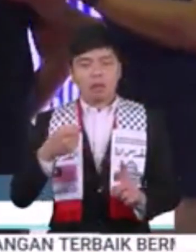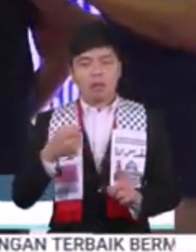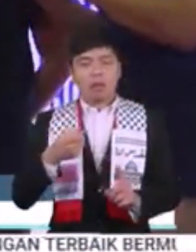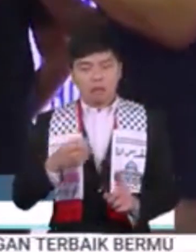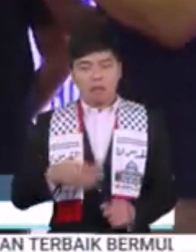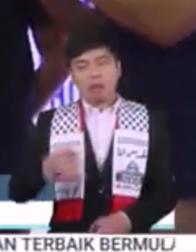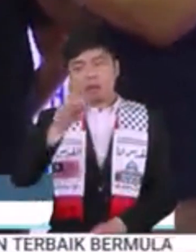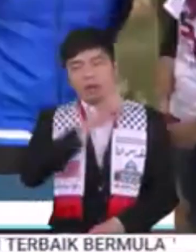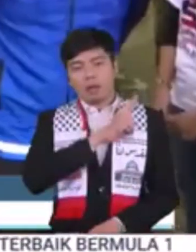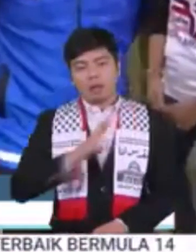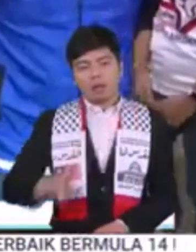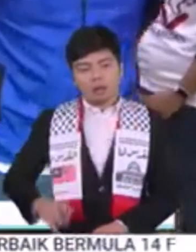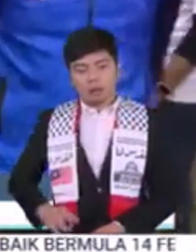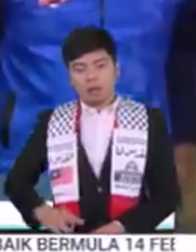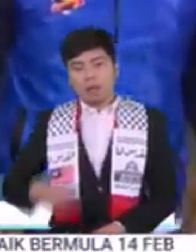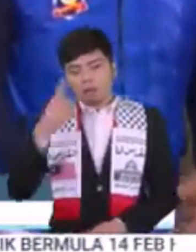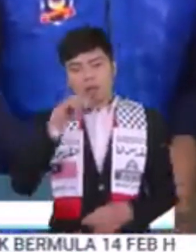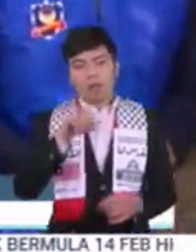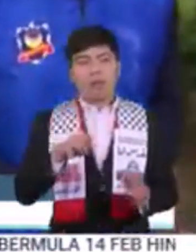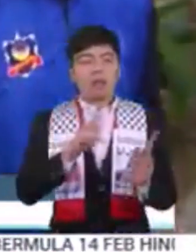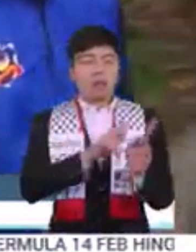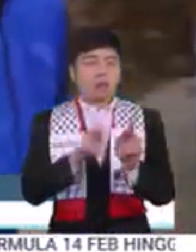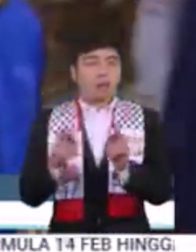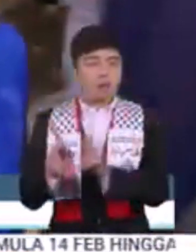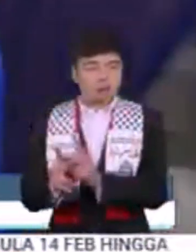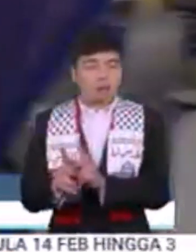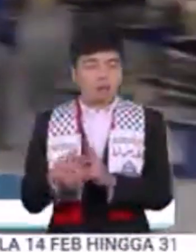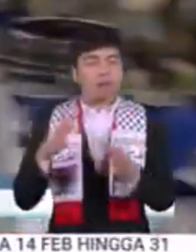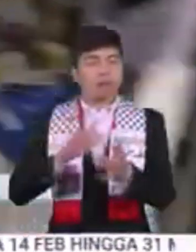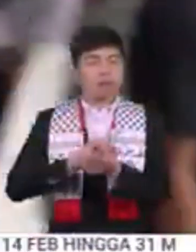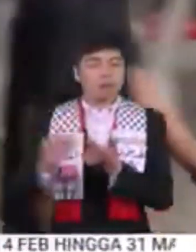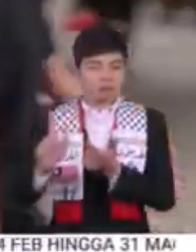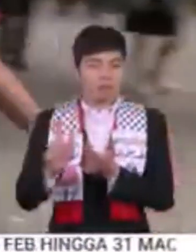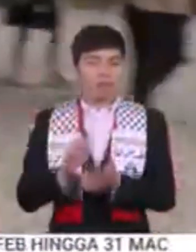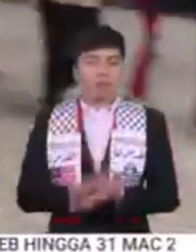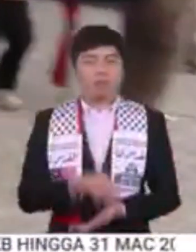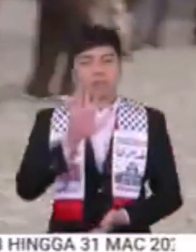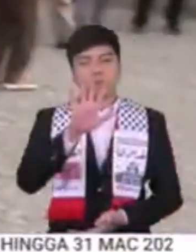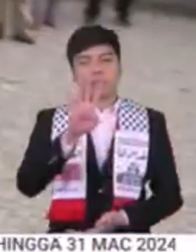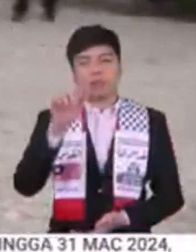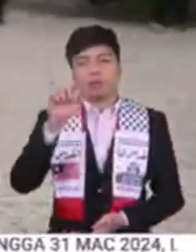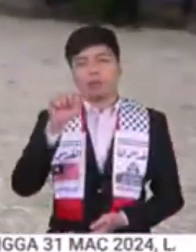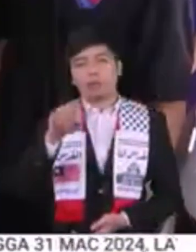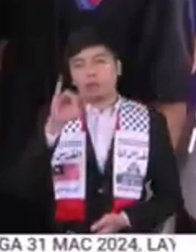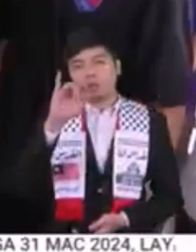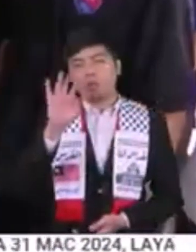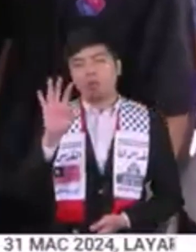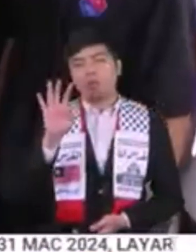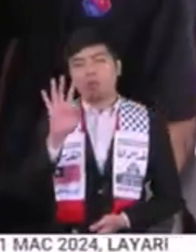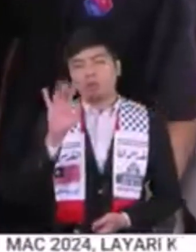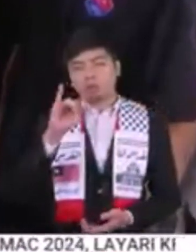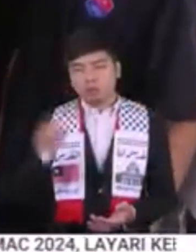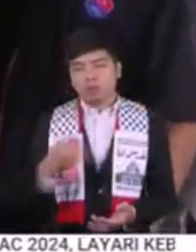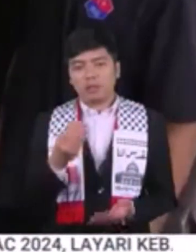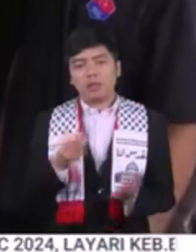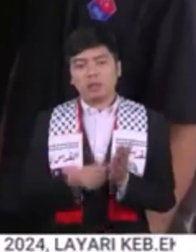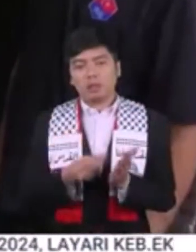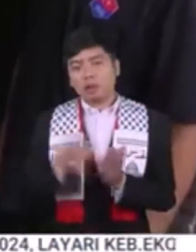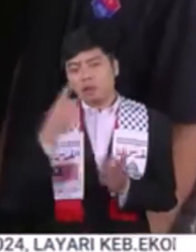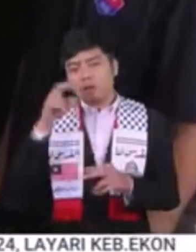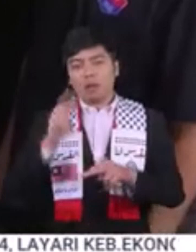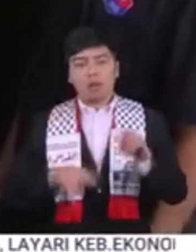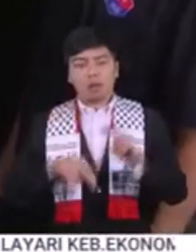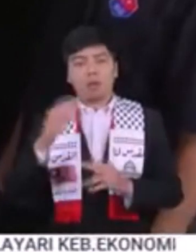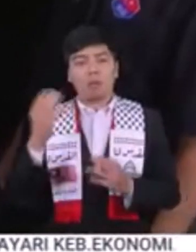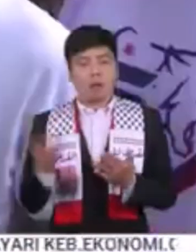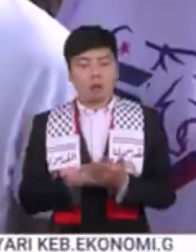SV dapat bergerak ke peringkat kawasan Kampung sementara itu r54.7 juta turut diperuntukkan untuk baik pulih dan Bina